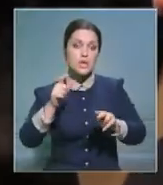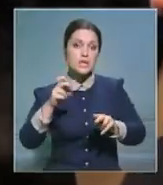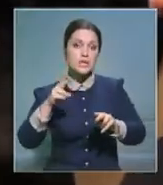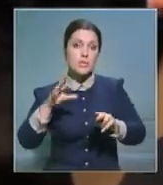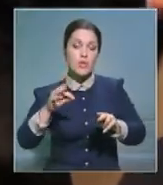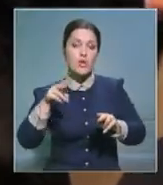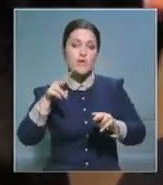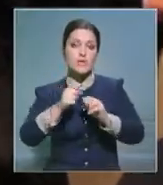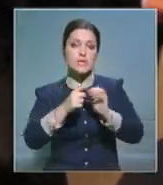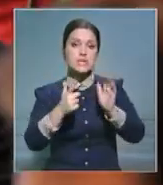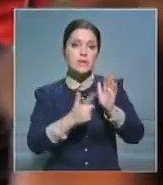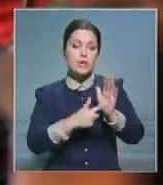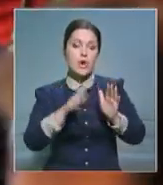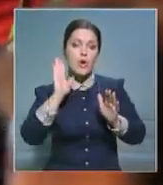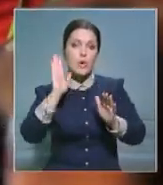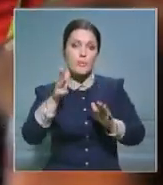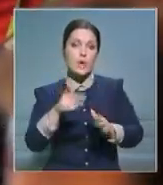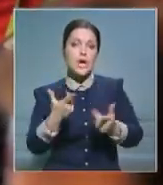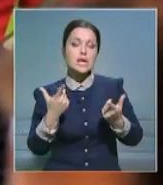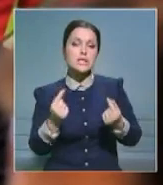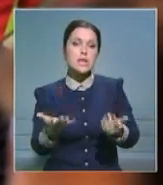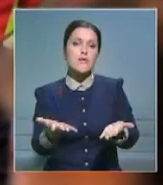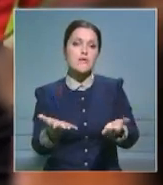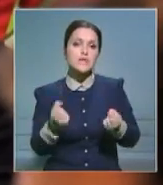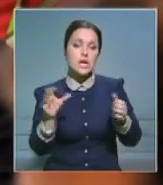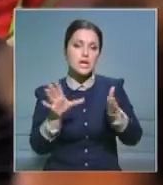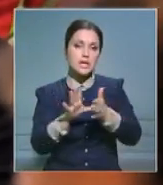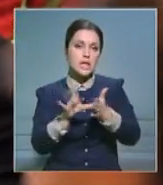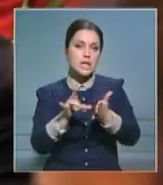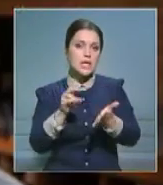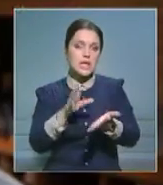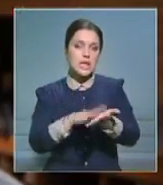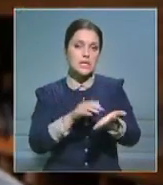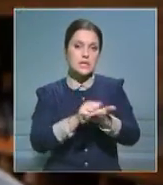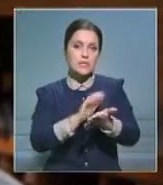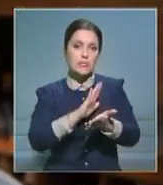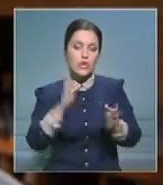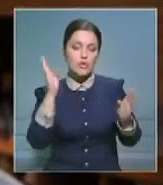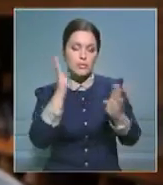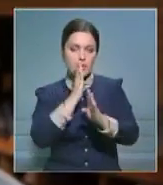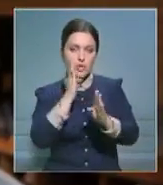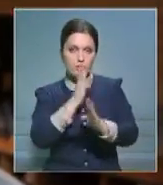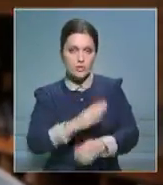миру ответить на вопрос, где взять энергию, не испортив природу.